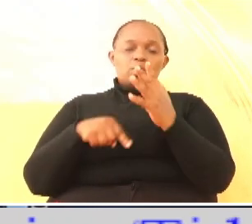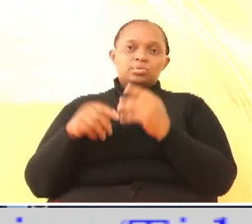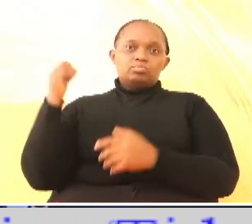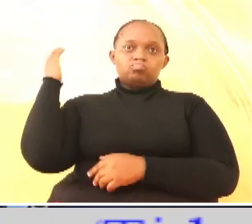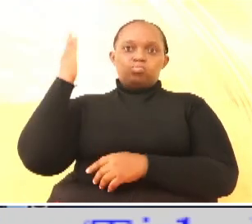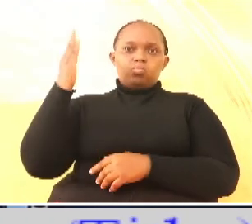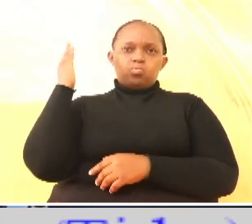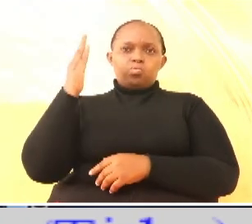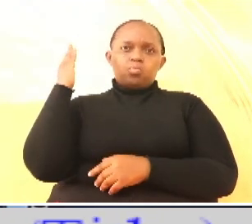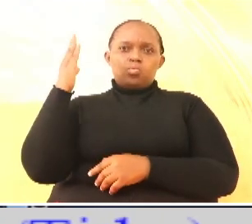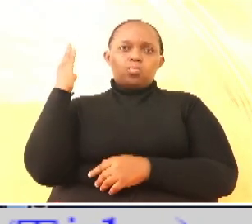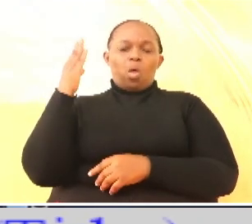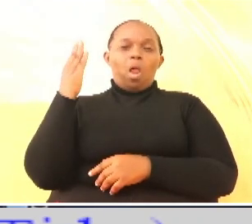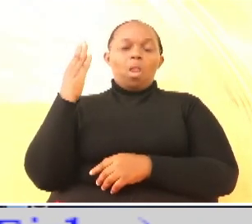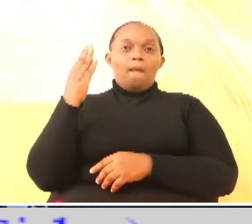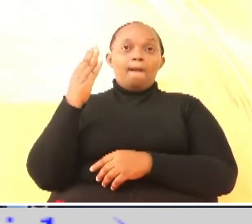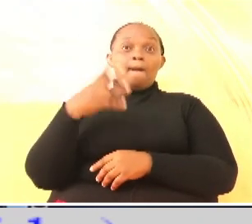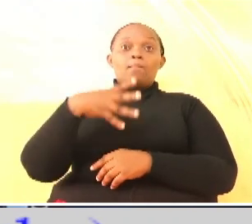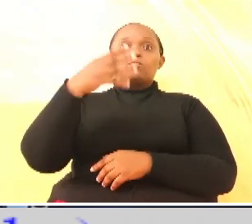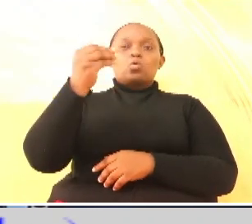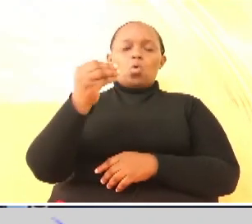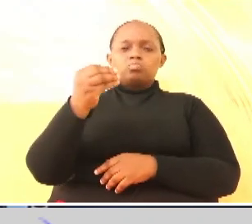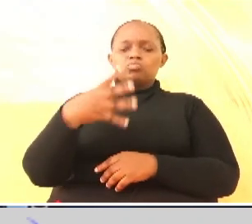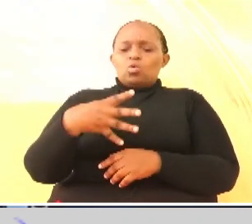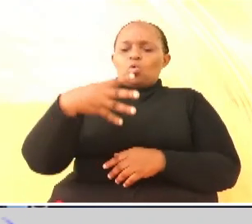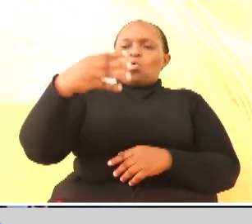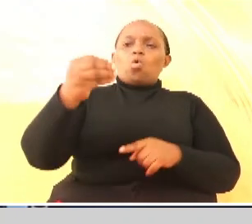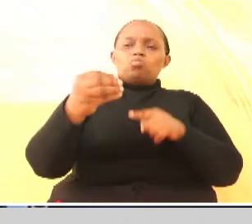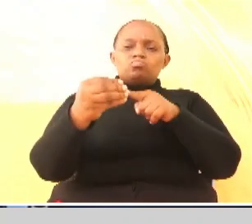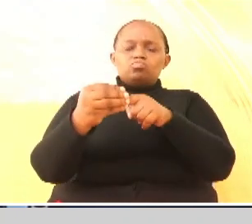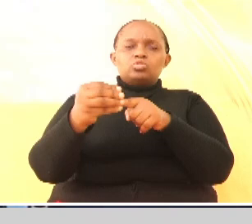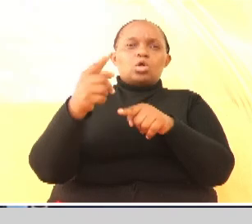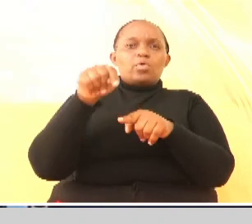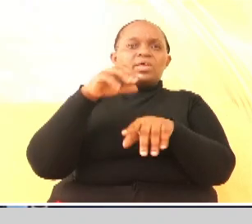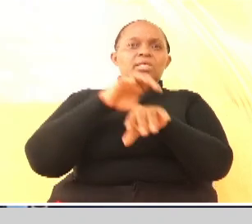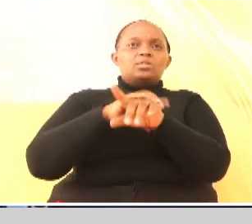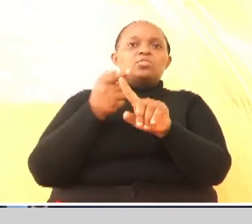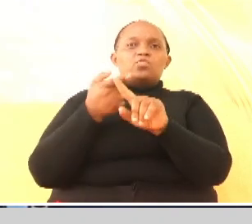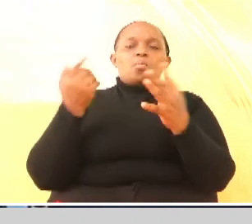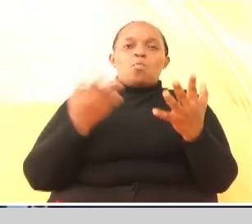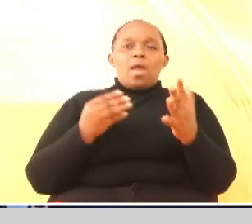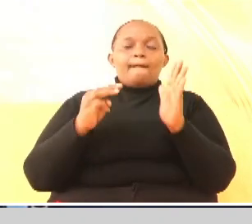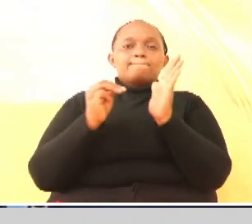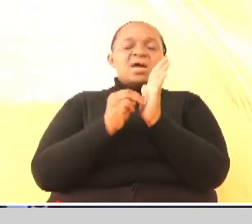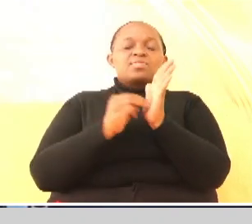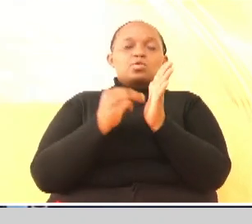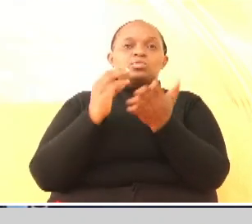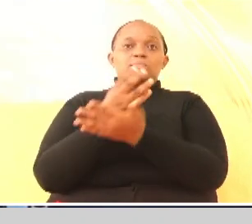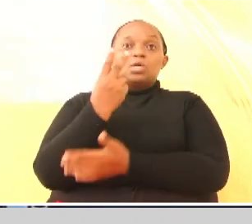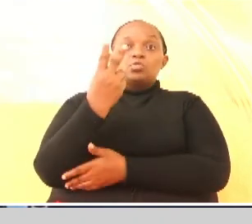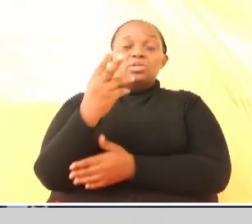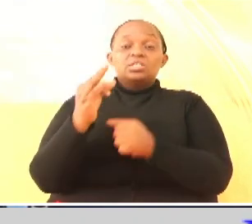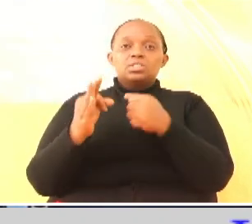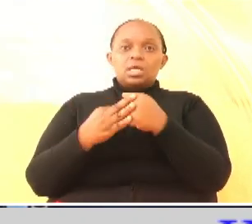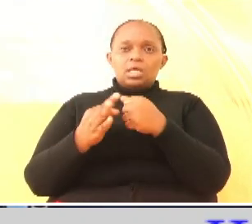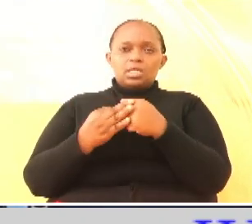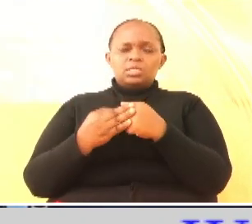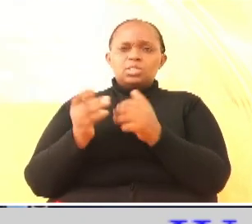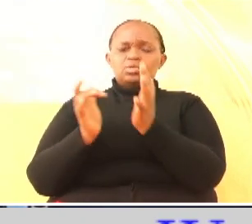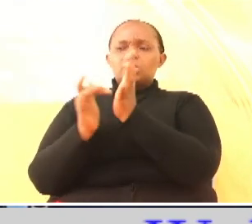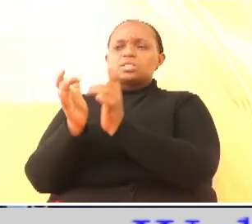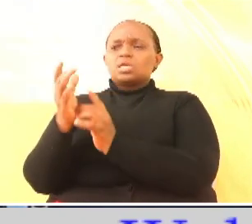Kristo katika Matthew 28, Mathayo 28, kuanzia mstari wa 18. Yesu